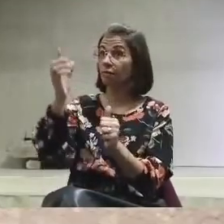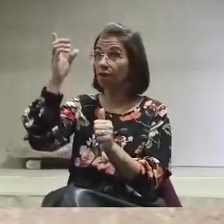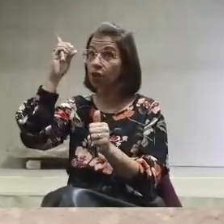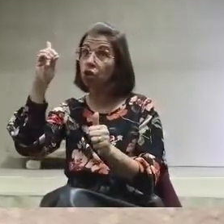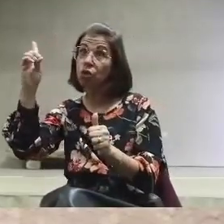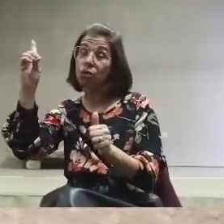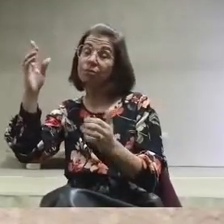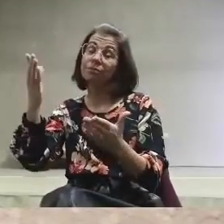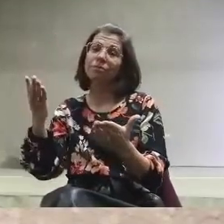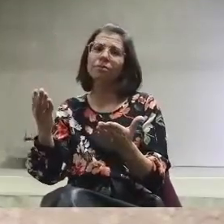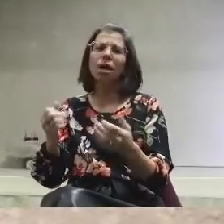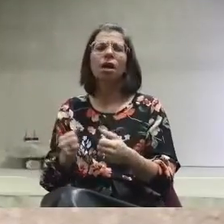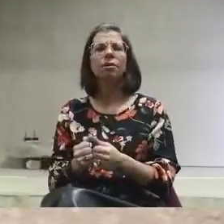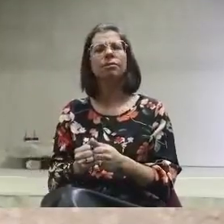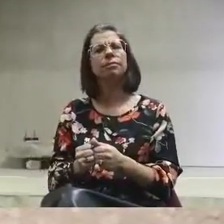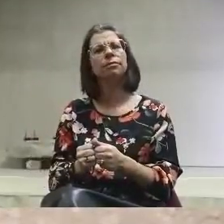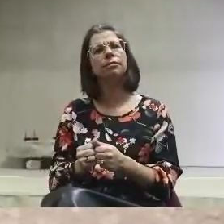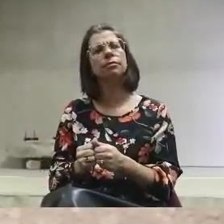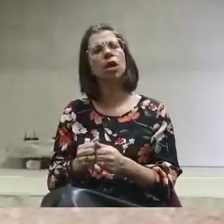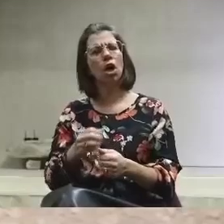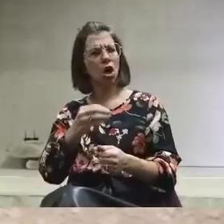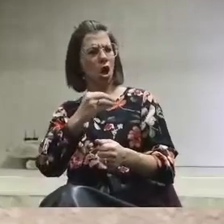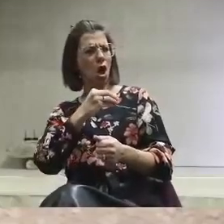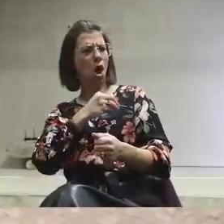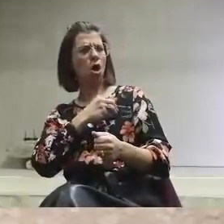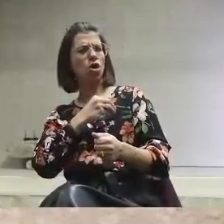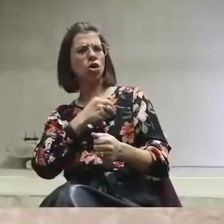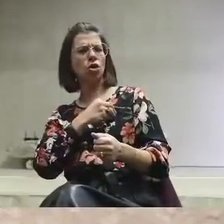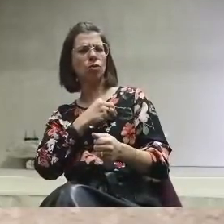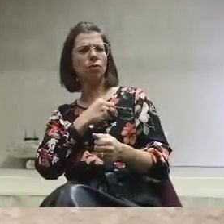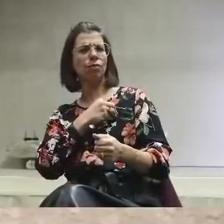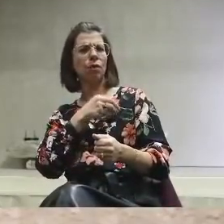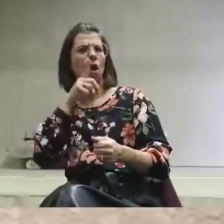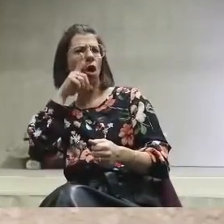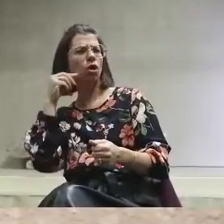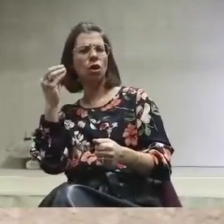Comment un homme pécheur peut-il obtenir le pardon?